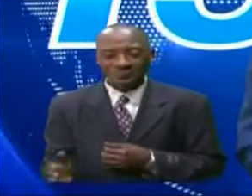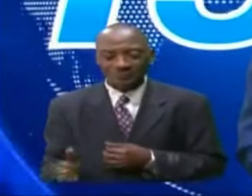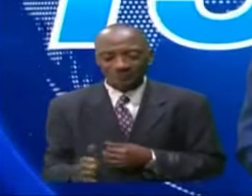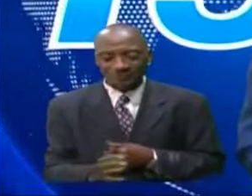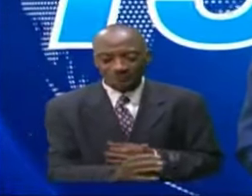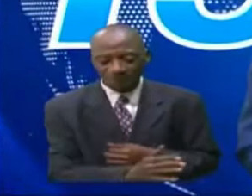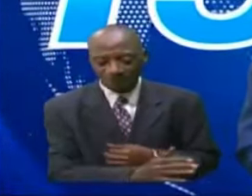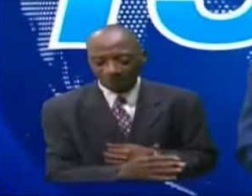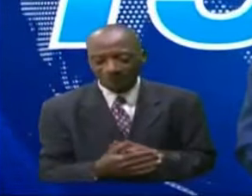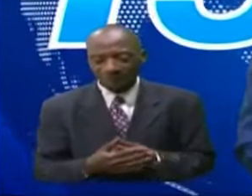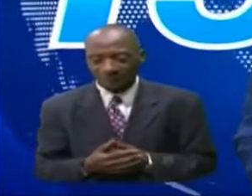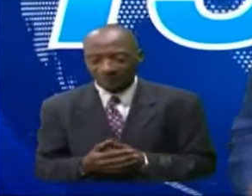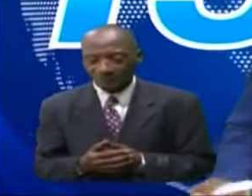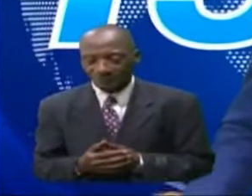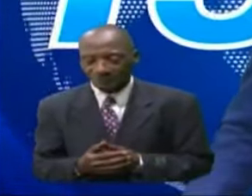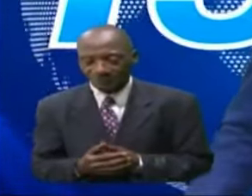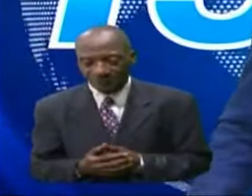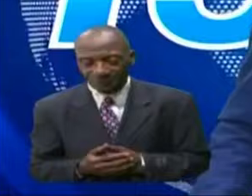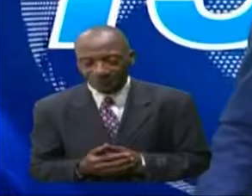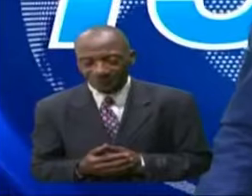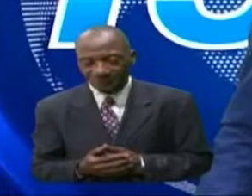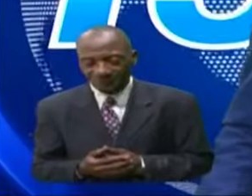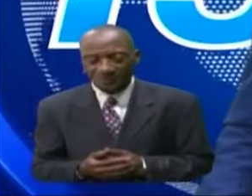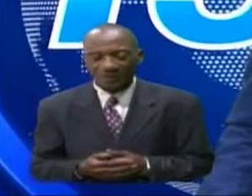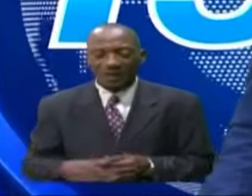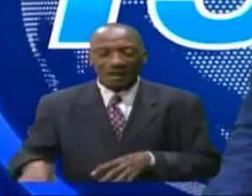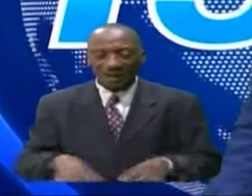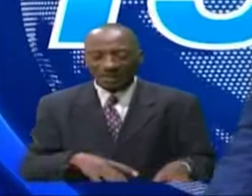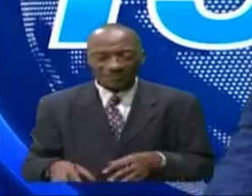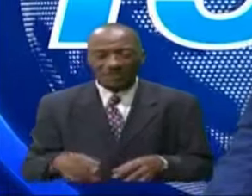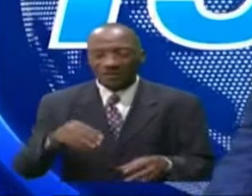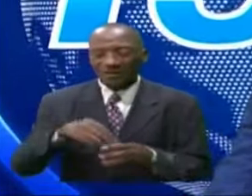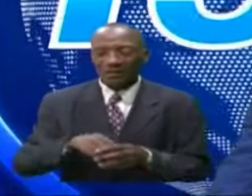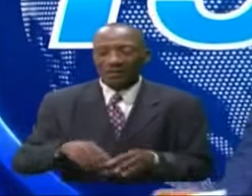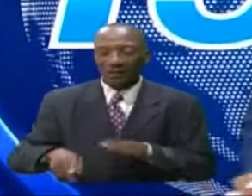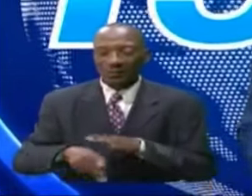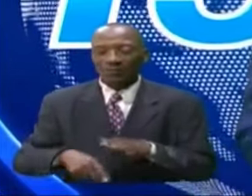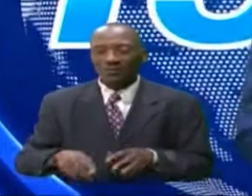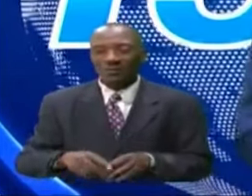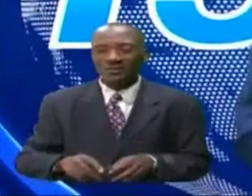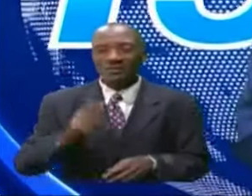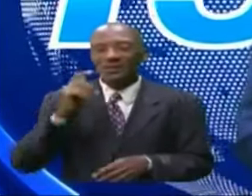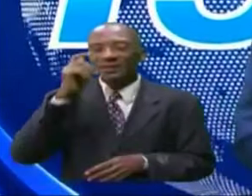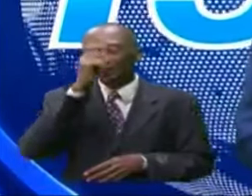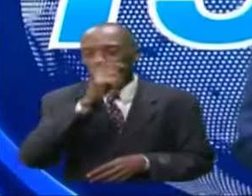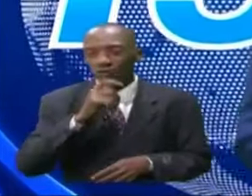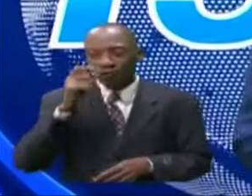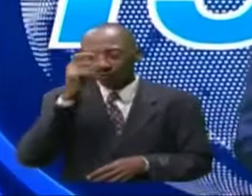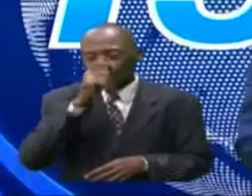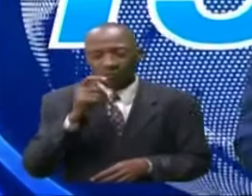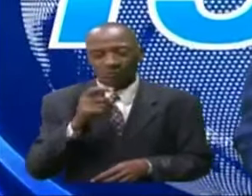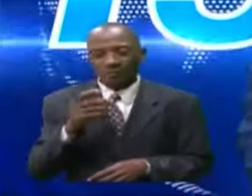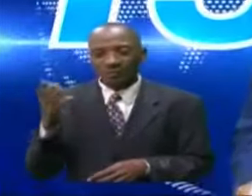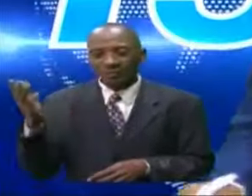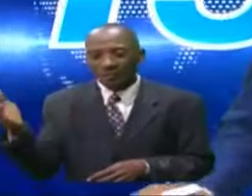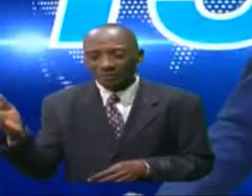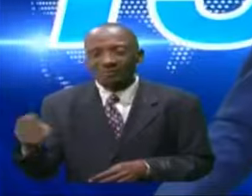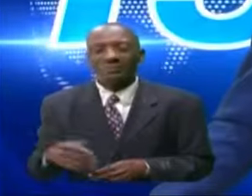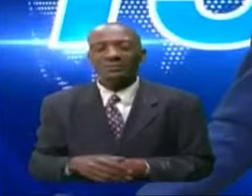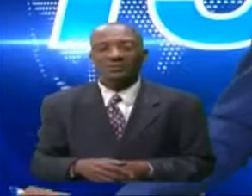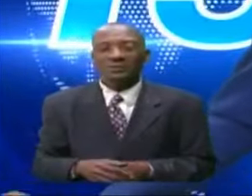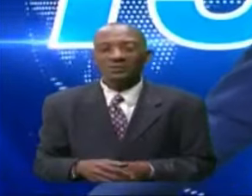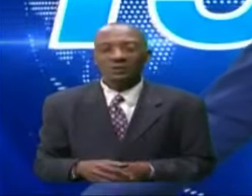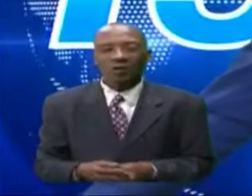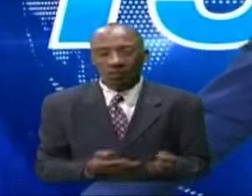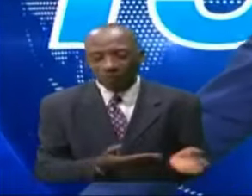Coup de pouce aux activités agricoles dans la province de la Tchopo. Je l'ai annoncé à l'ouverture de ces journaux. Des semences améliorées, des riz, de maïs et autres